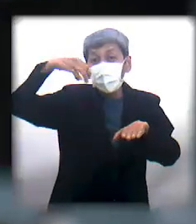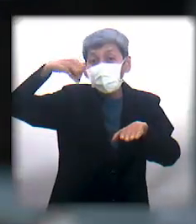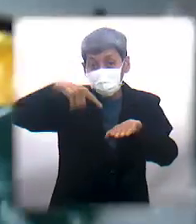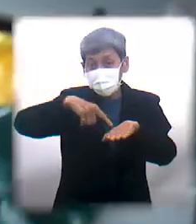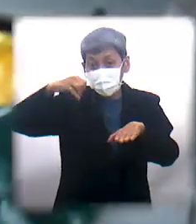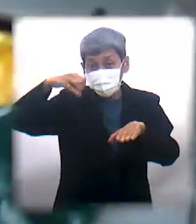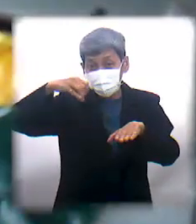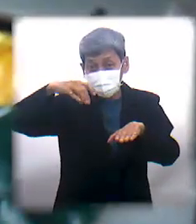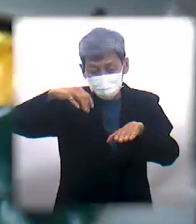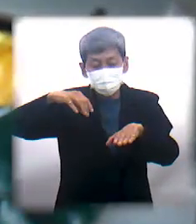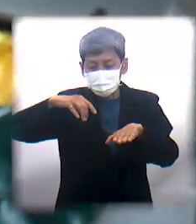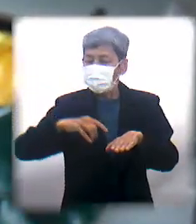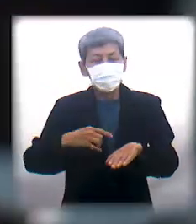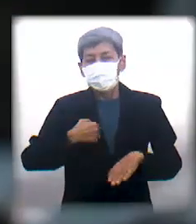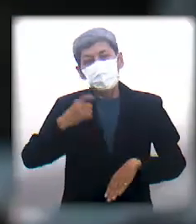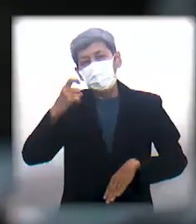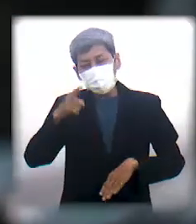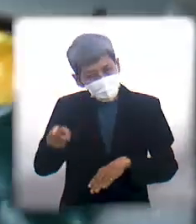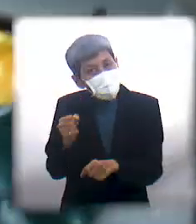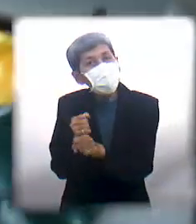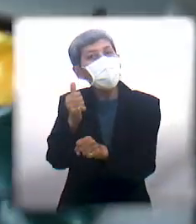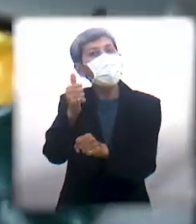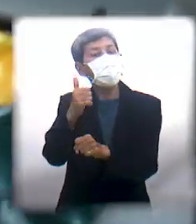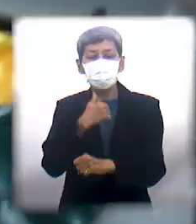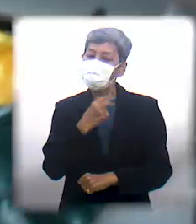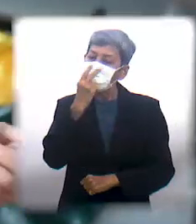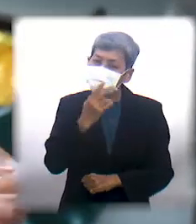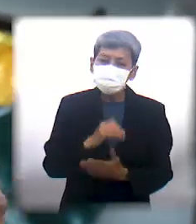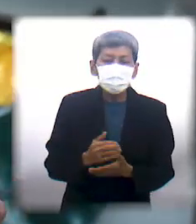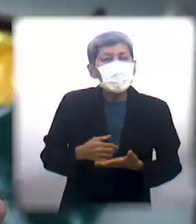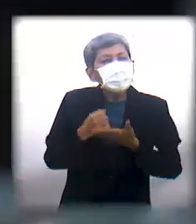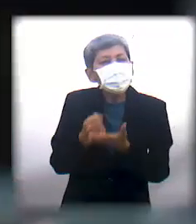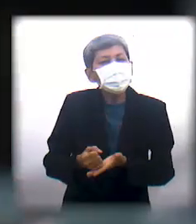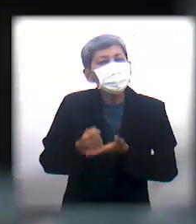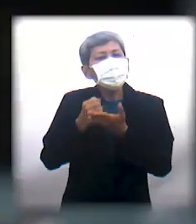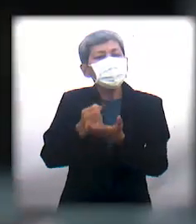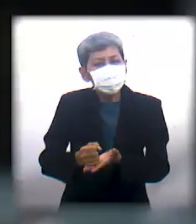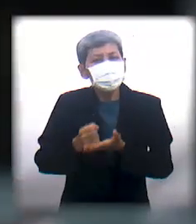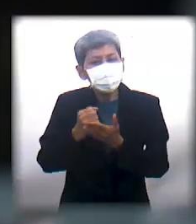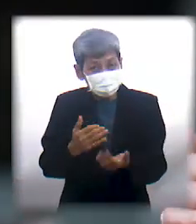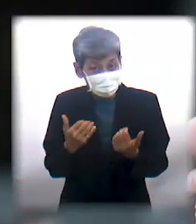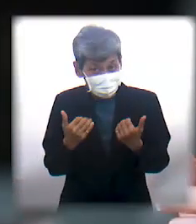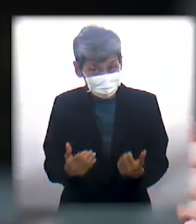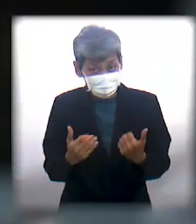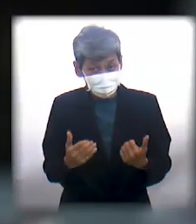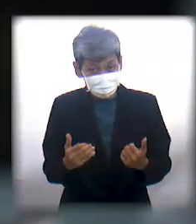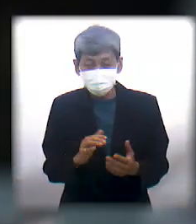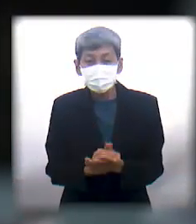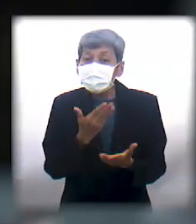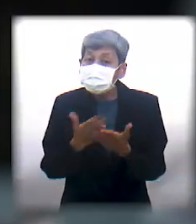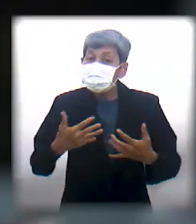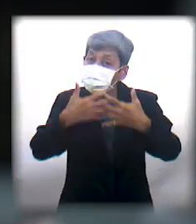อมได้คุมด้วยไฟฟ้าอย่างเงี้ยนะเขาทำได้ผมก็ได้แต่ช่วยว่าตอนนี้ซื้ออะ